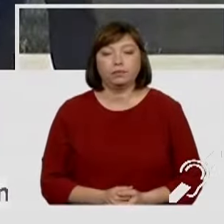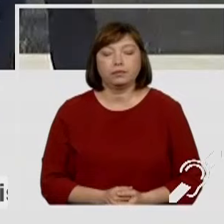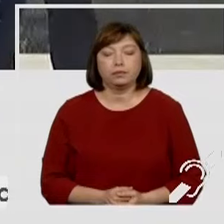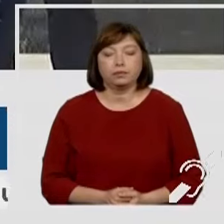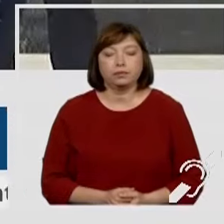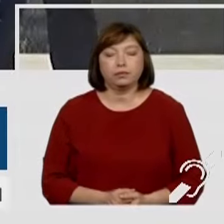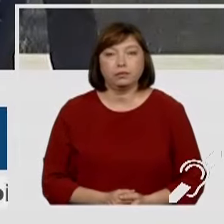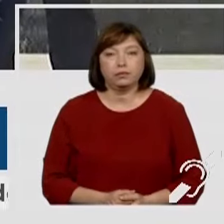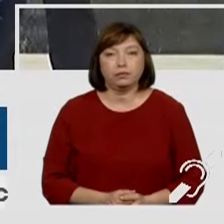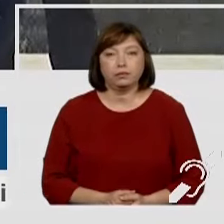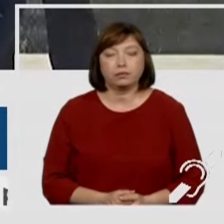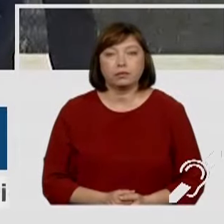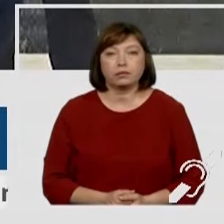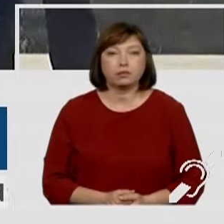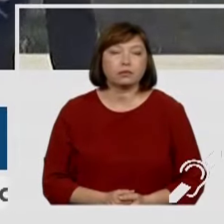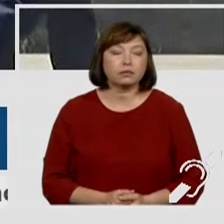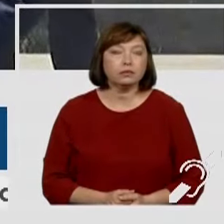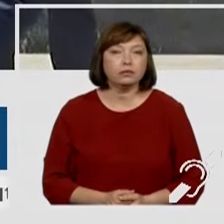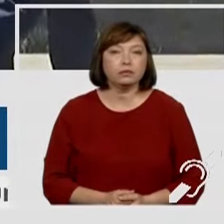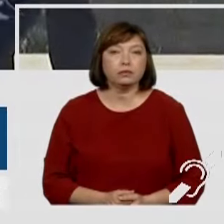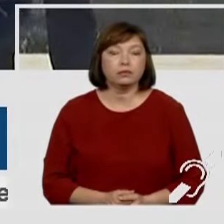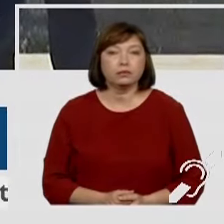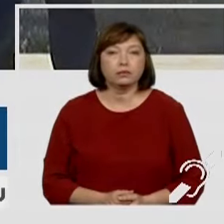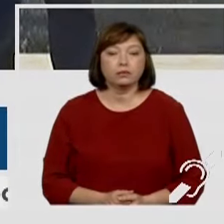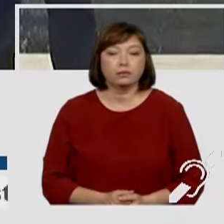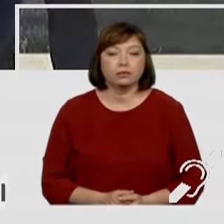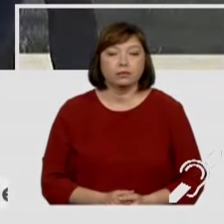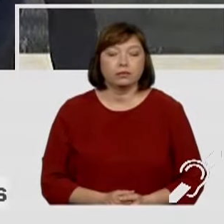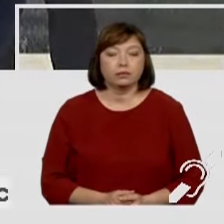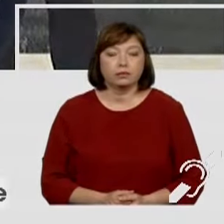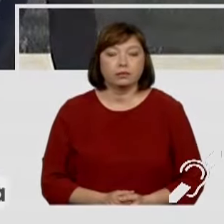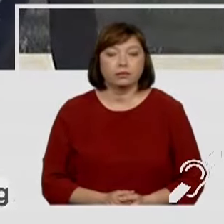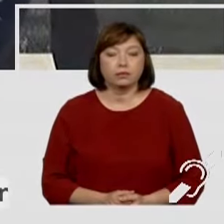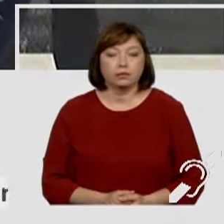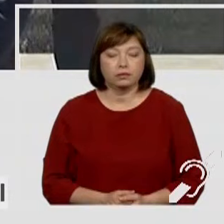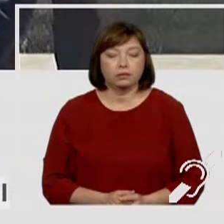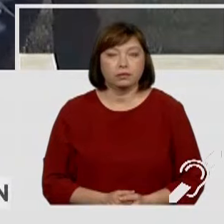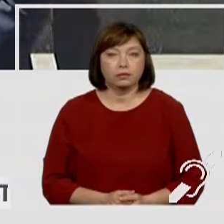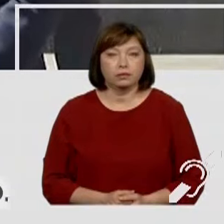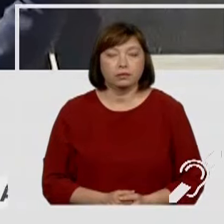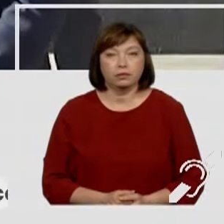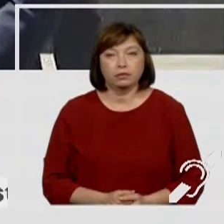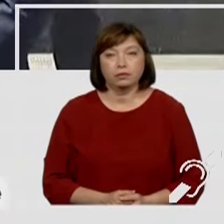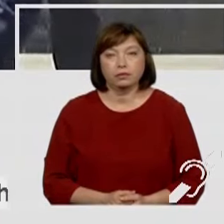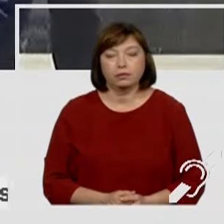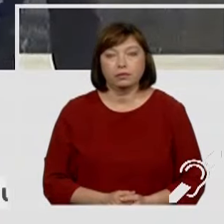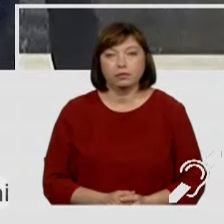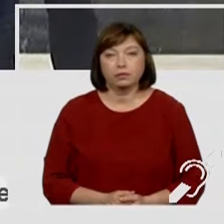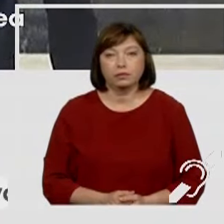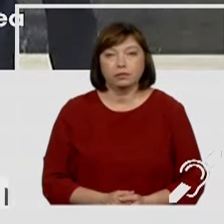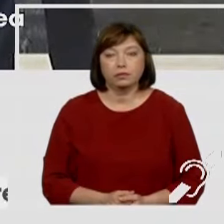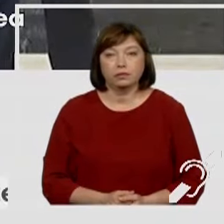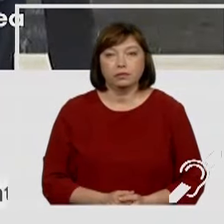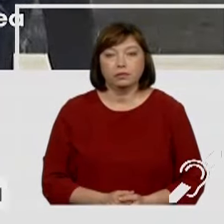want that the projects Moldova borrows for are implemented quickly and effectively. And this is one of the